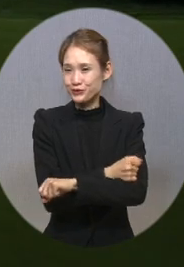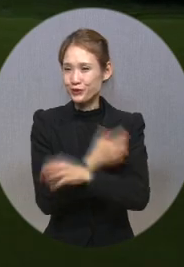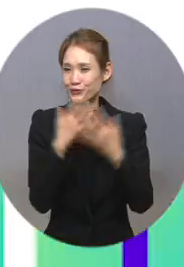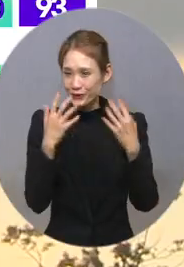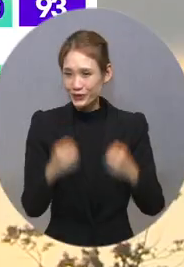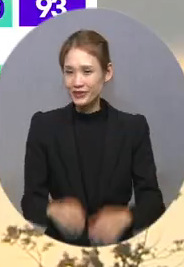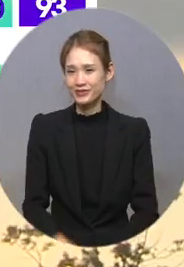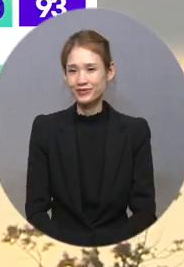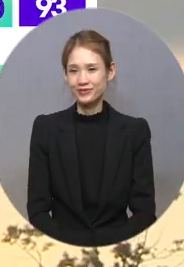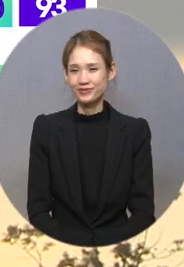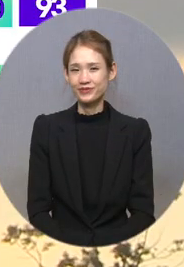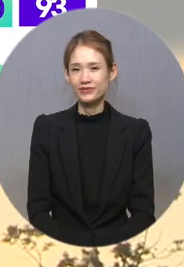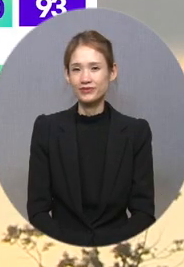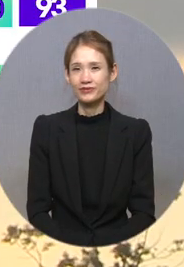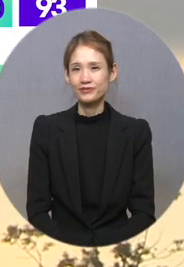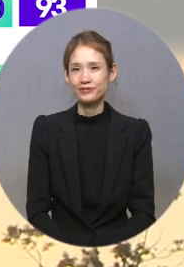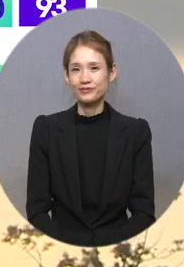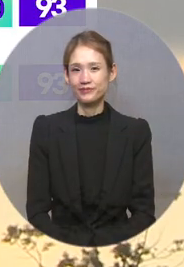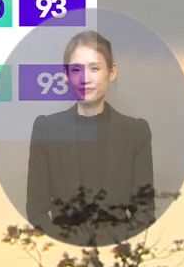수고하셨습니다.